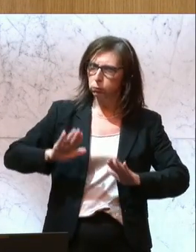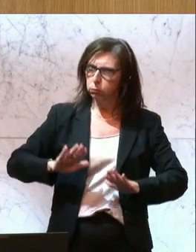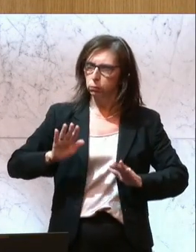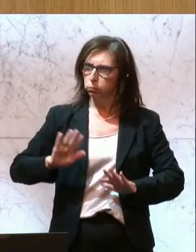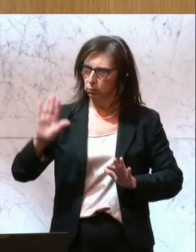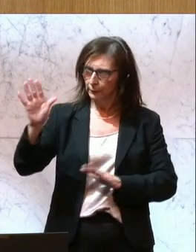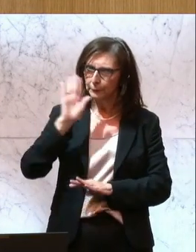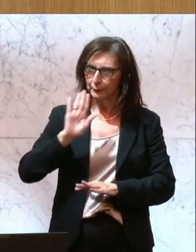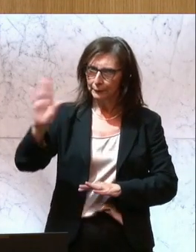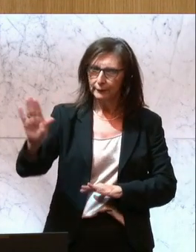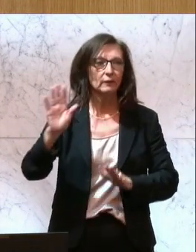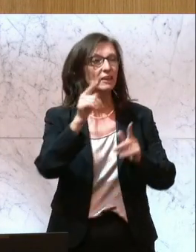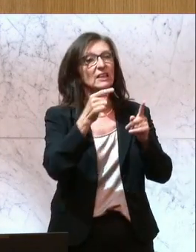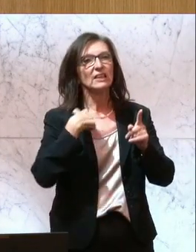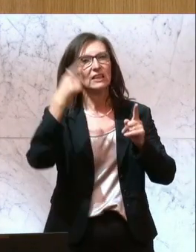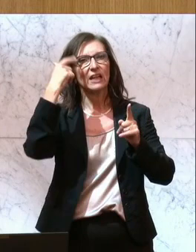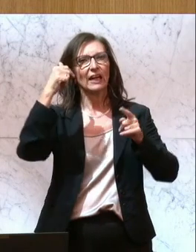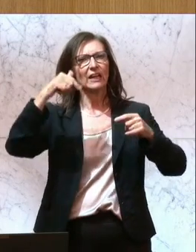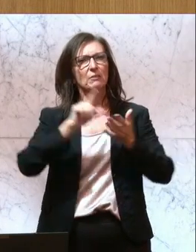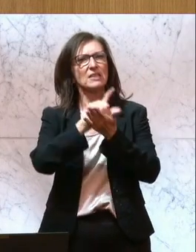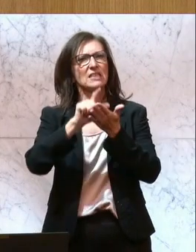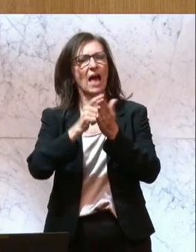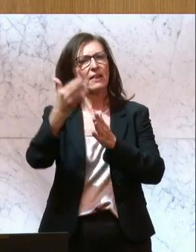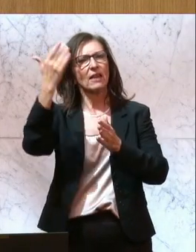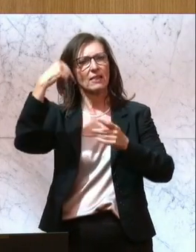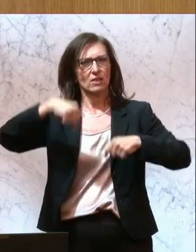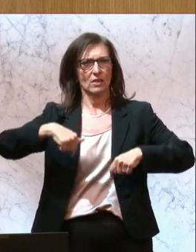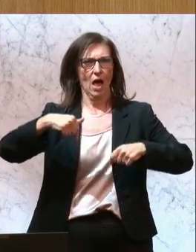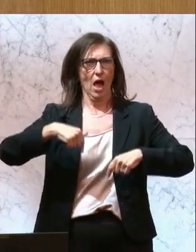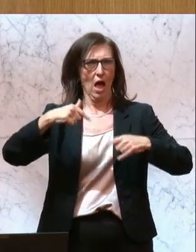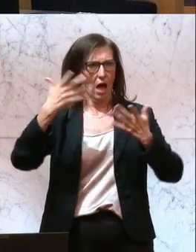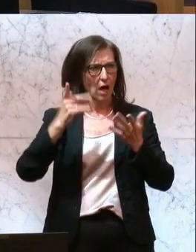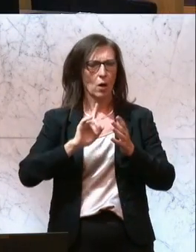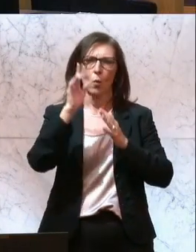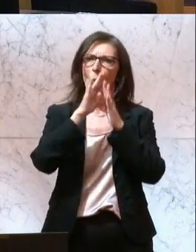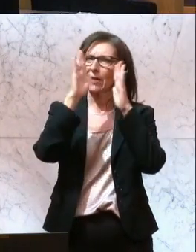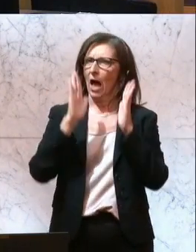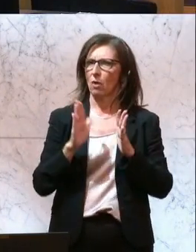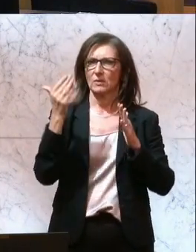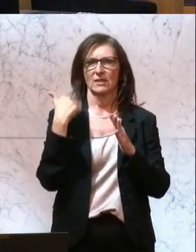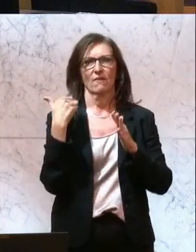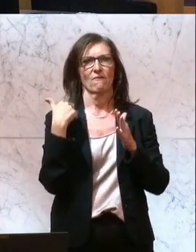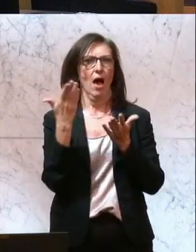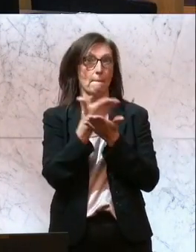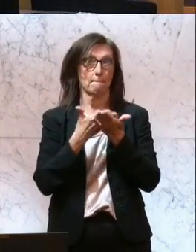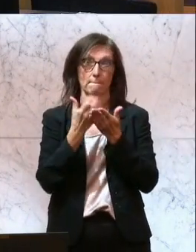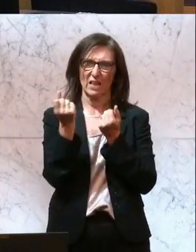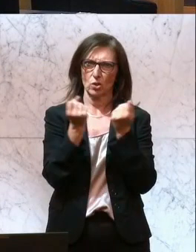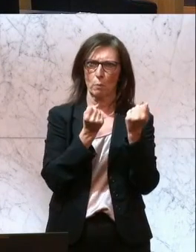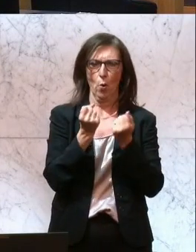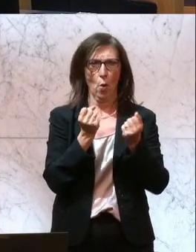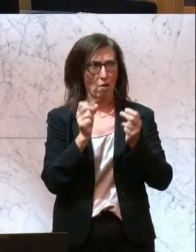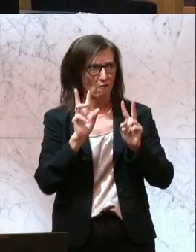noch erinnern an Zeiten, als hier im Hohen Haus Bildungspolitiker der Grünen gesessen sind, die wirklich einen Anspruch hatten